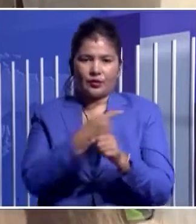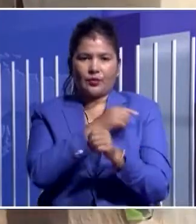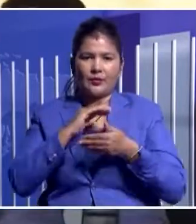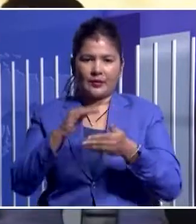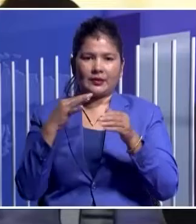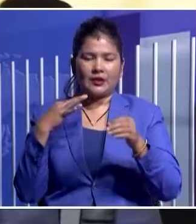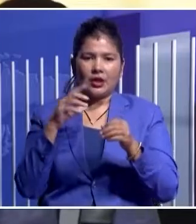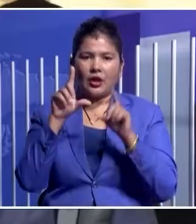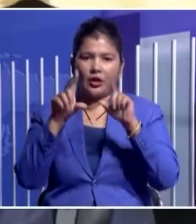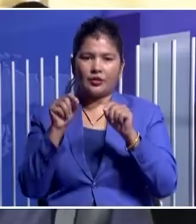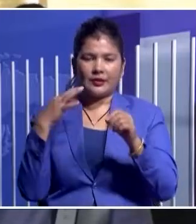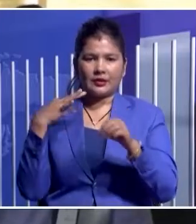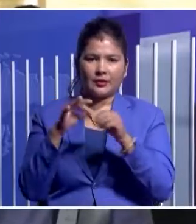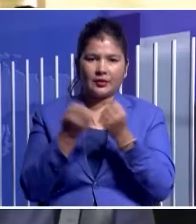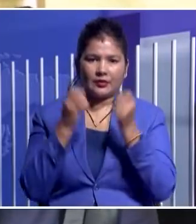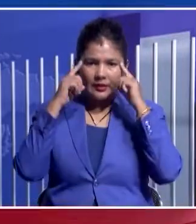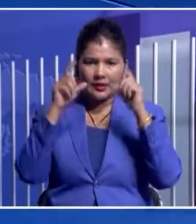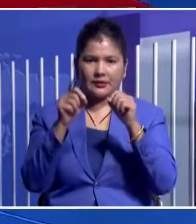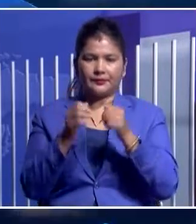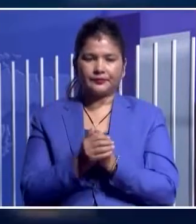अनिवार्य सहभागी गराउन अपील।